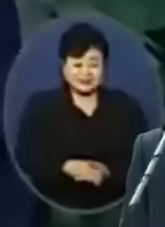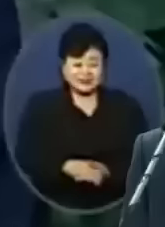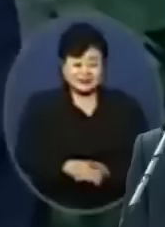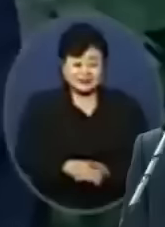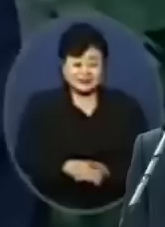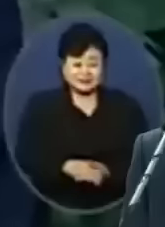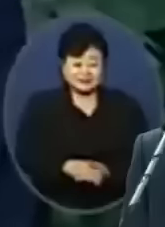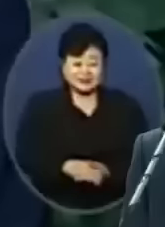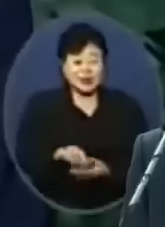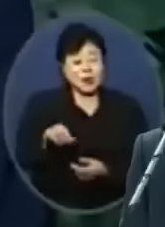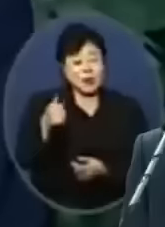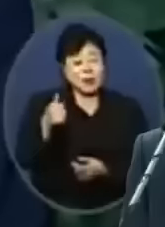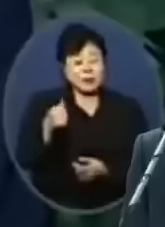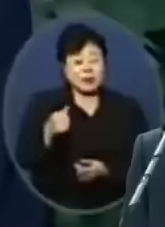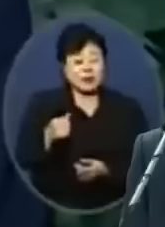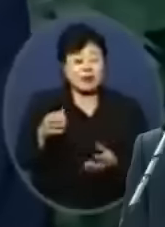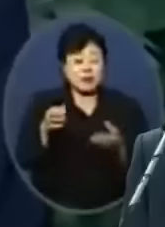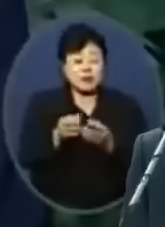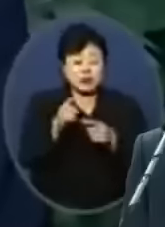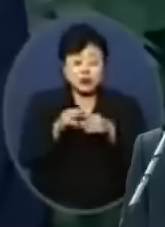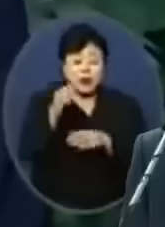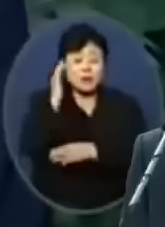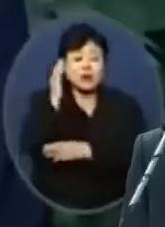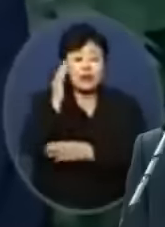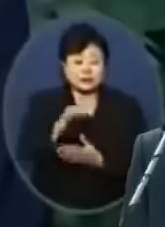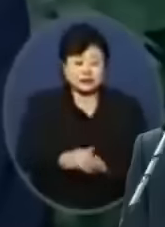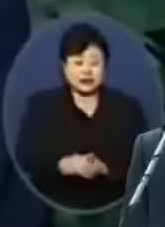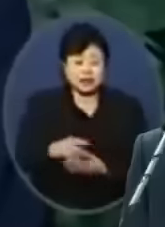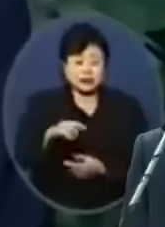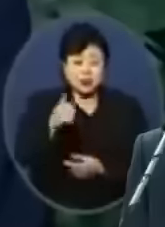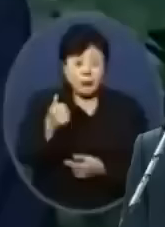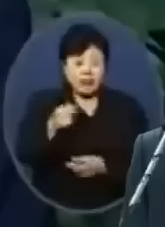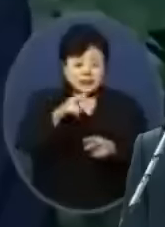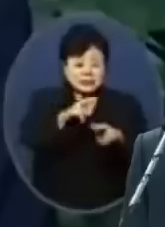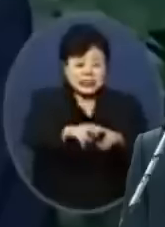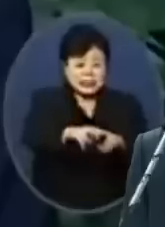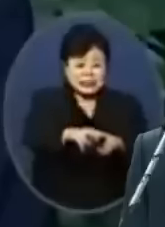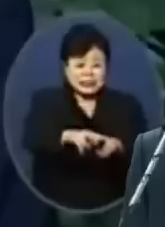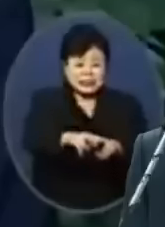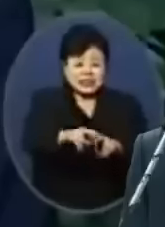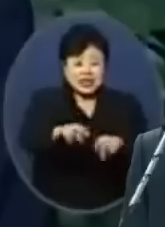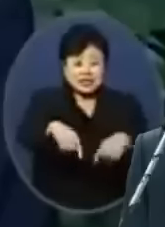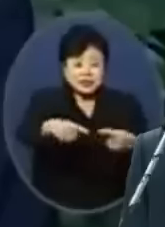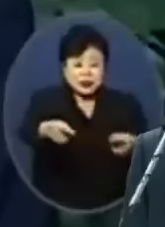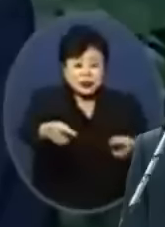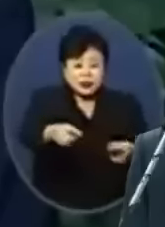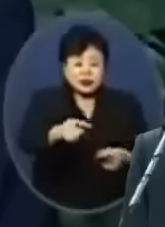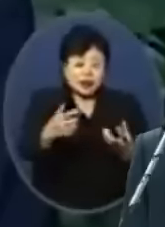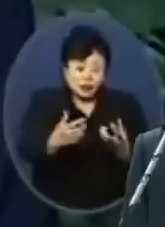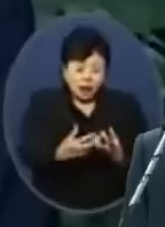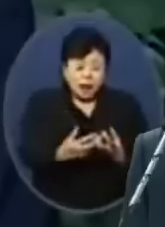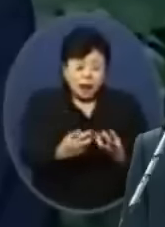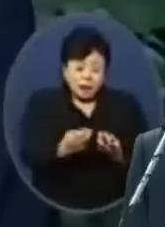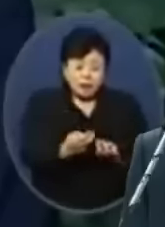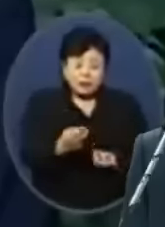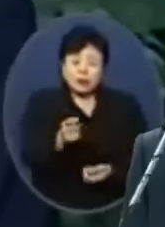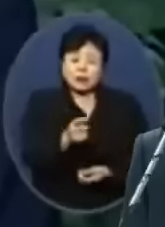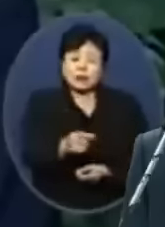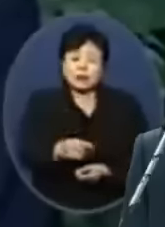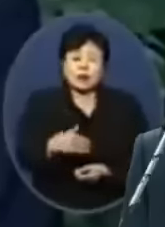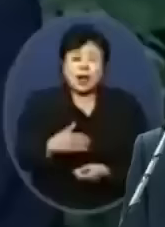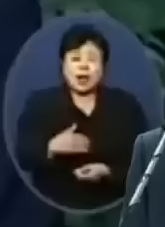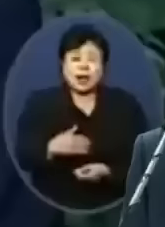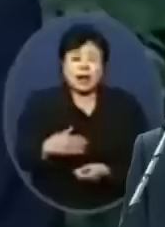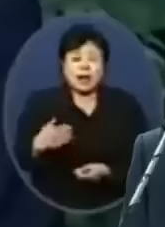잘 모일 때 500명 모인 교회를 목회하다가 1500명 된 교회 어떻게 채울